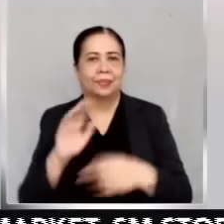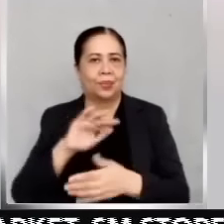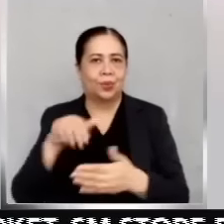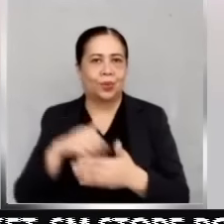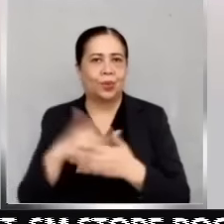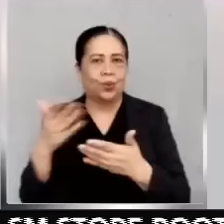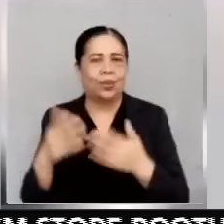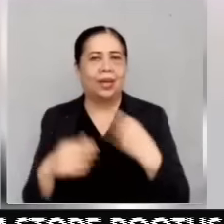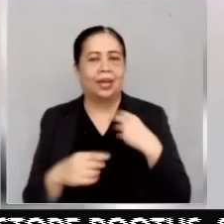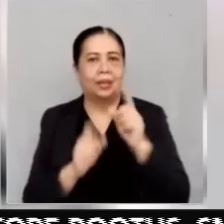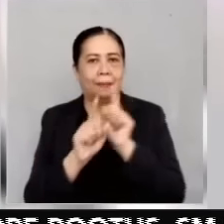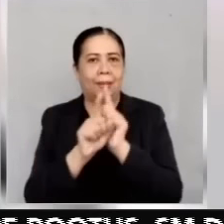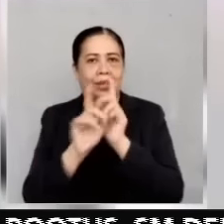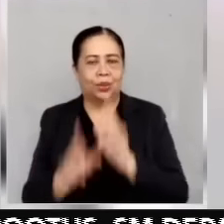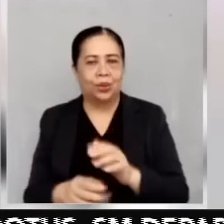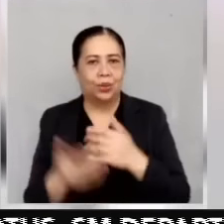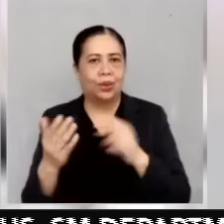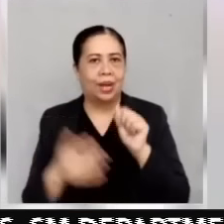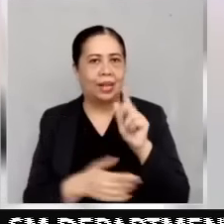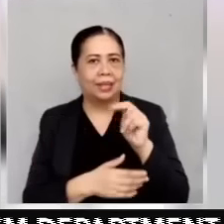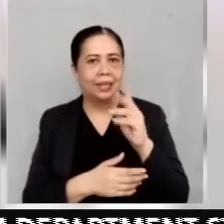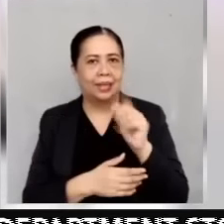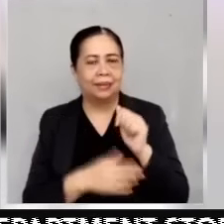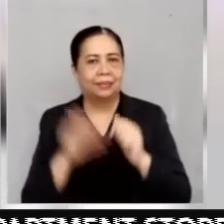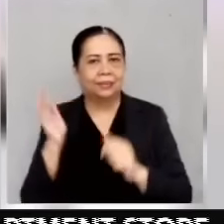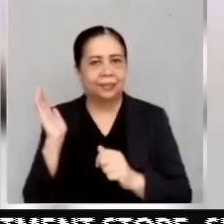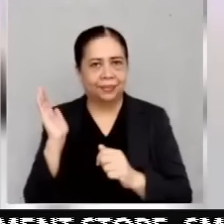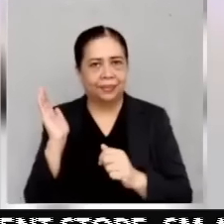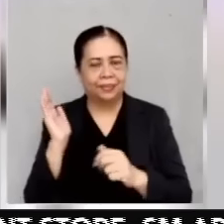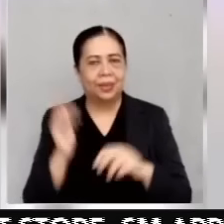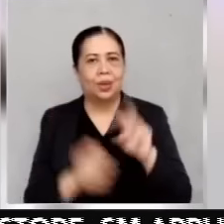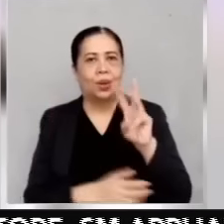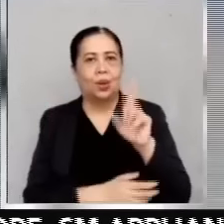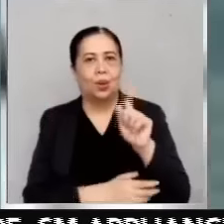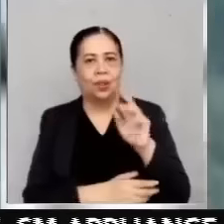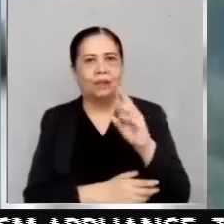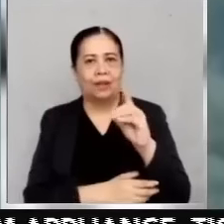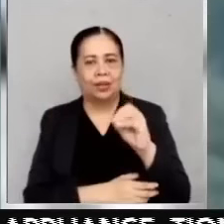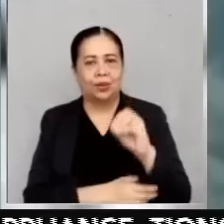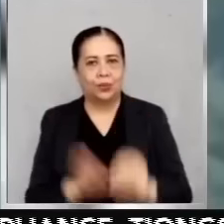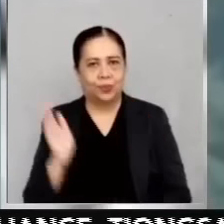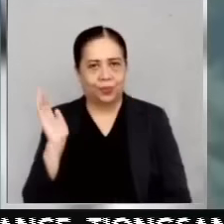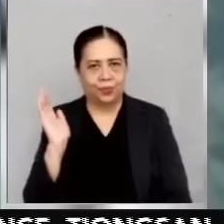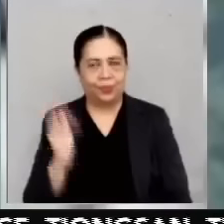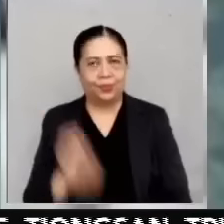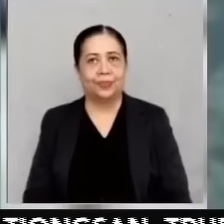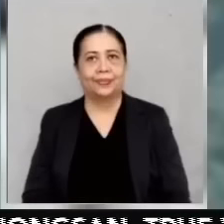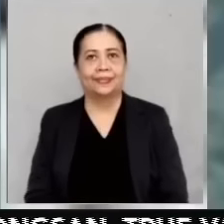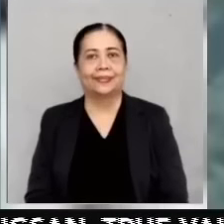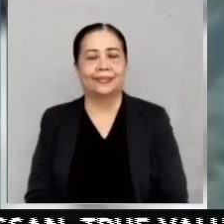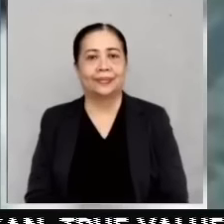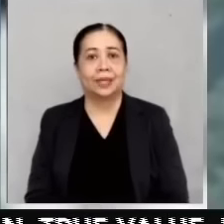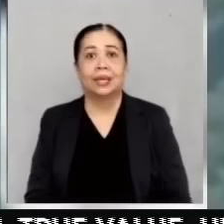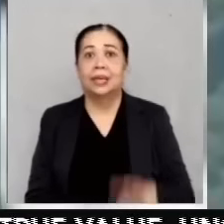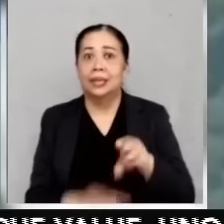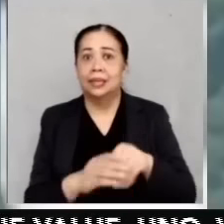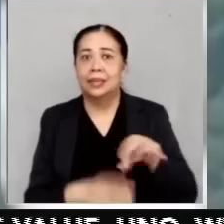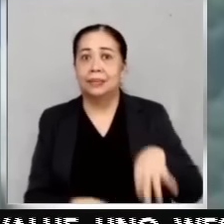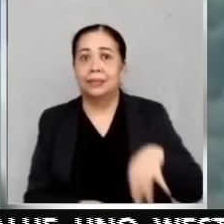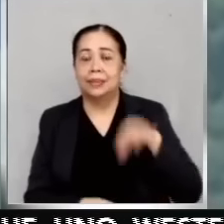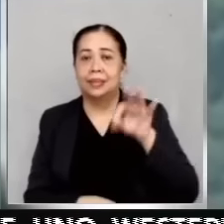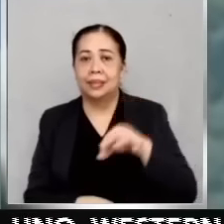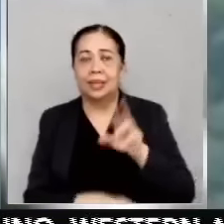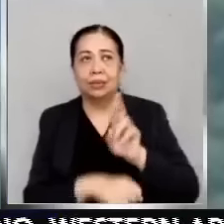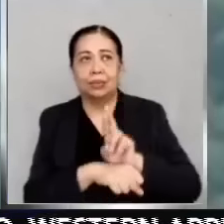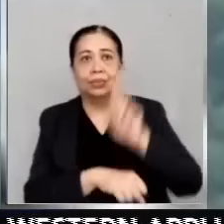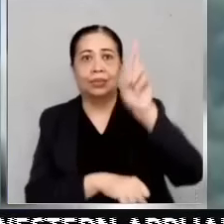mentor na sina Almida Plarisan at Wilfredo Pardoria. Isa sa mga ambag ng PhilSA sa rocketry team